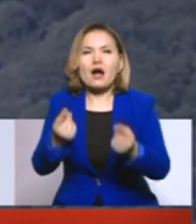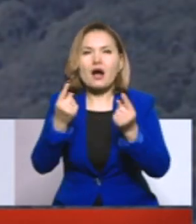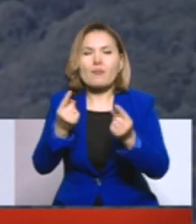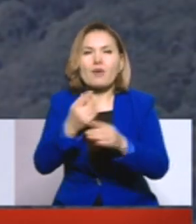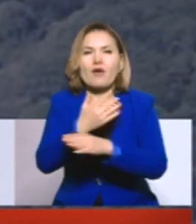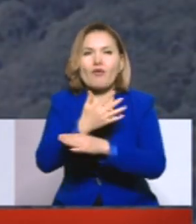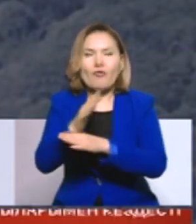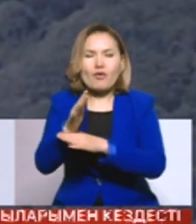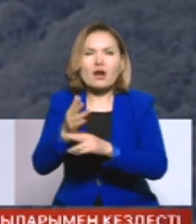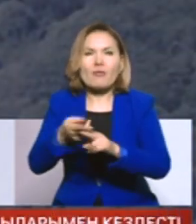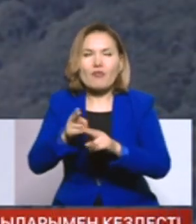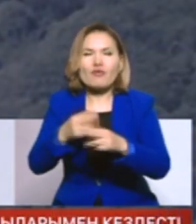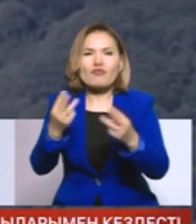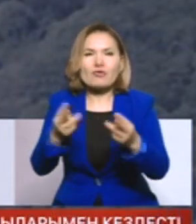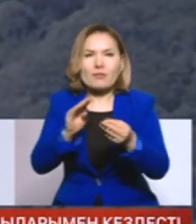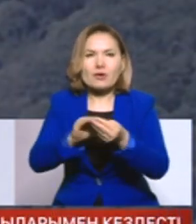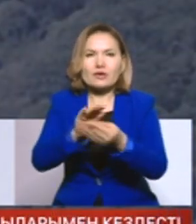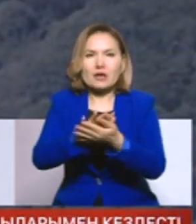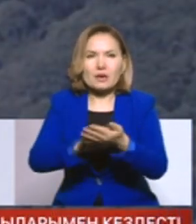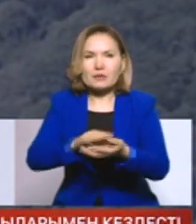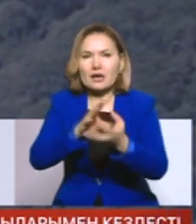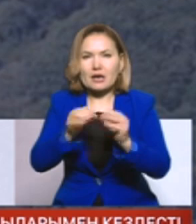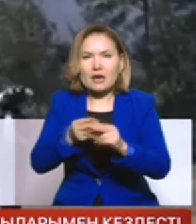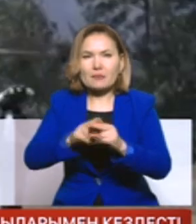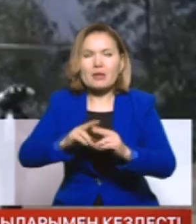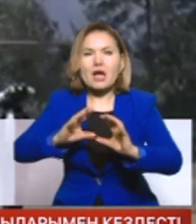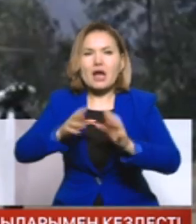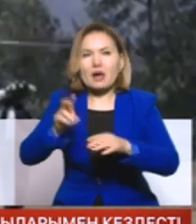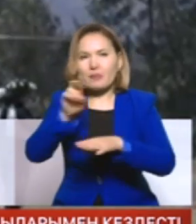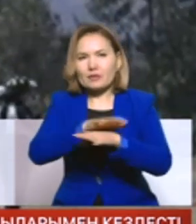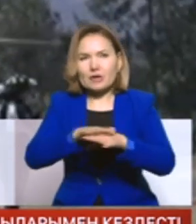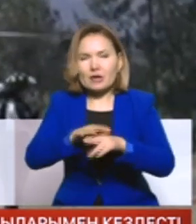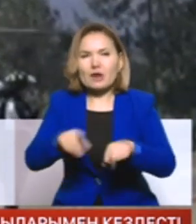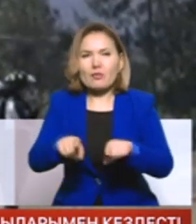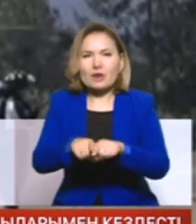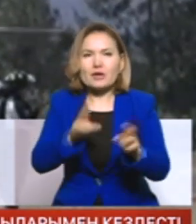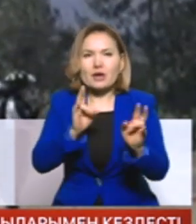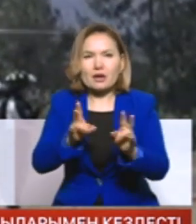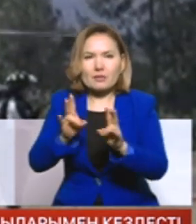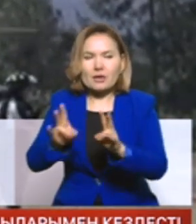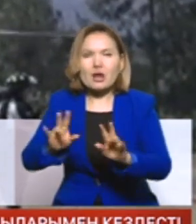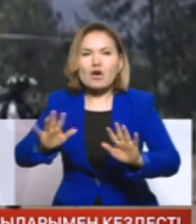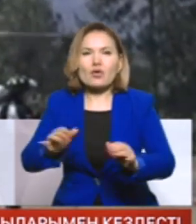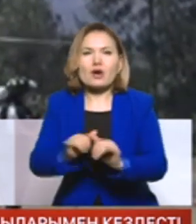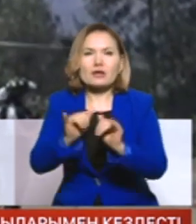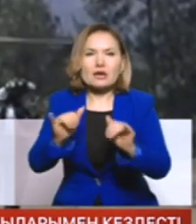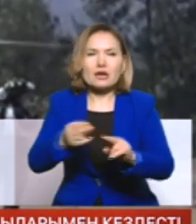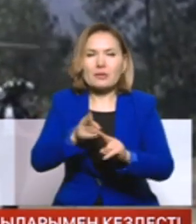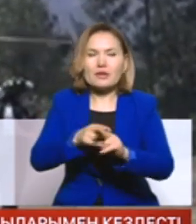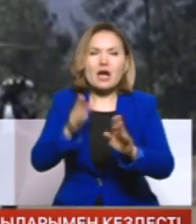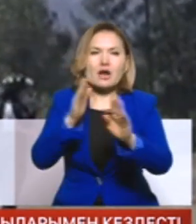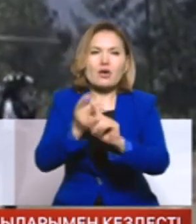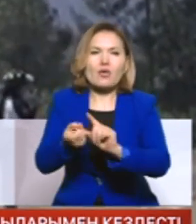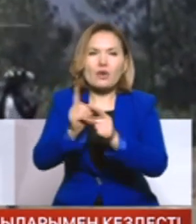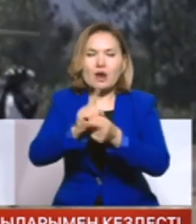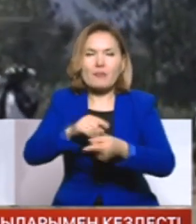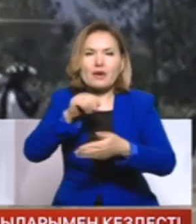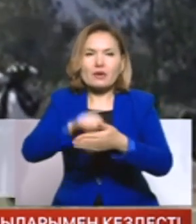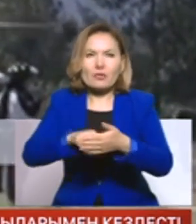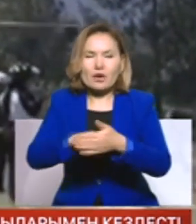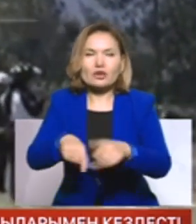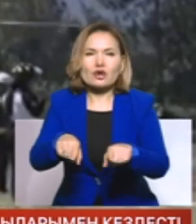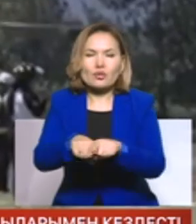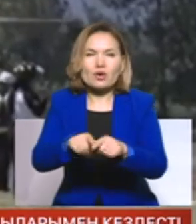от әлі қаулап жатыр. Ғалымдардың ойынша әлем елдерінде мұндай оқиғалардың жиілеп кетуіне климаттың өзгеруінен